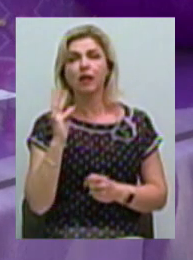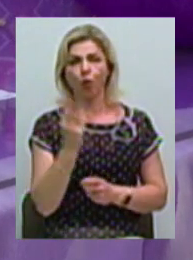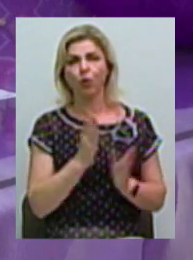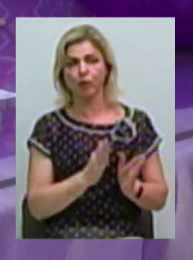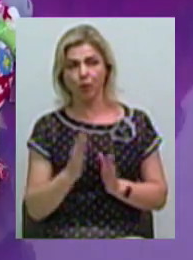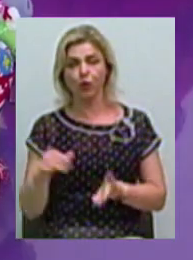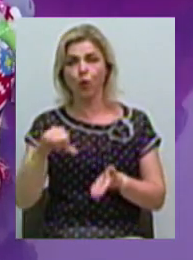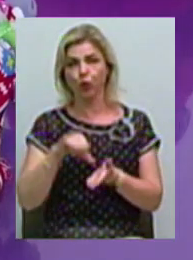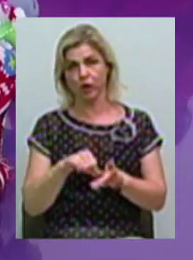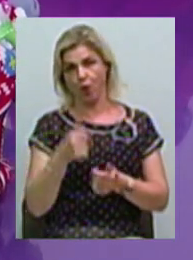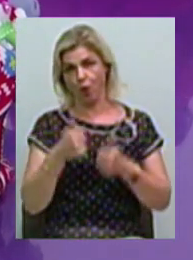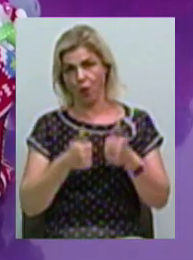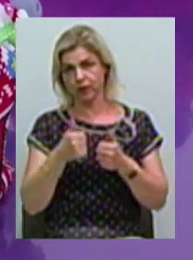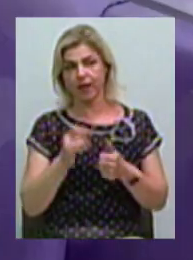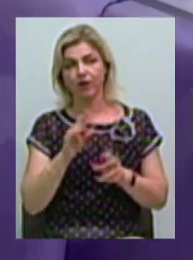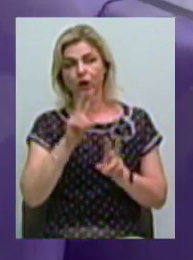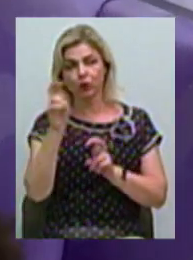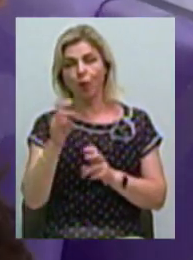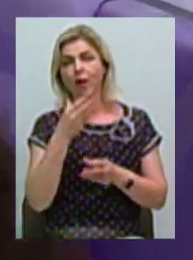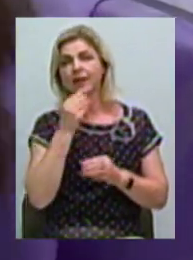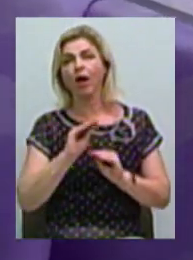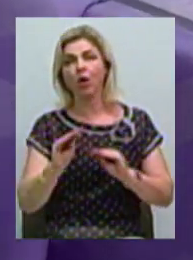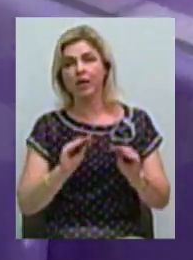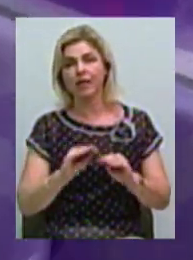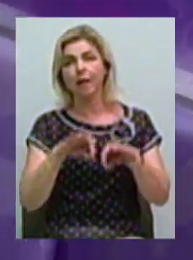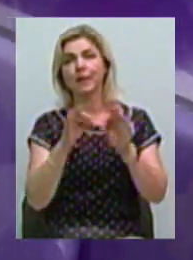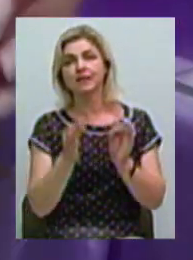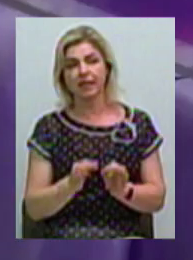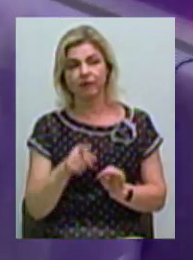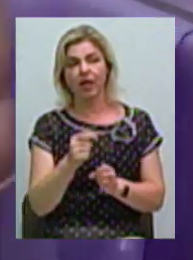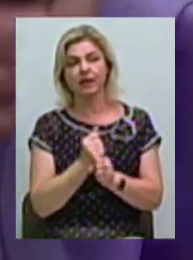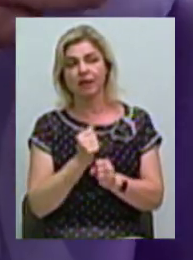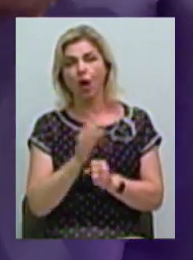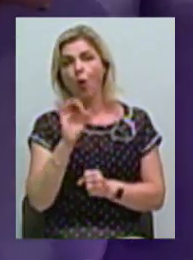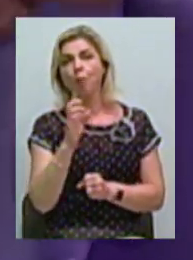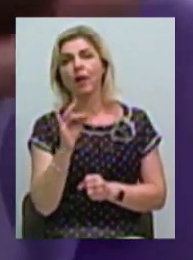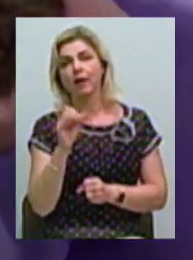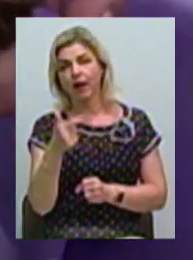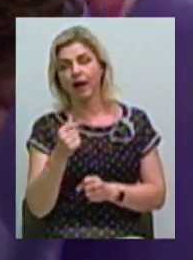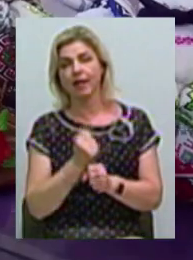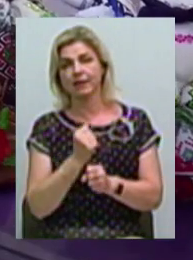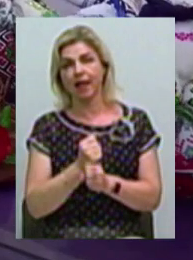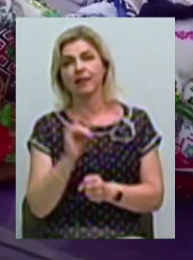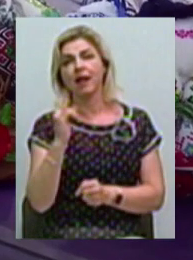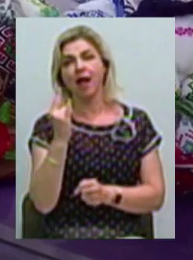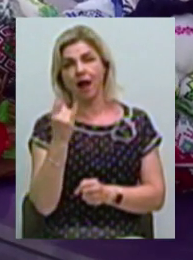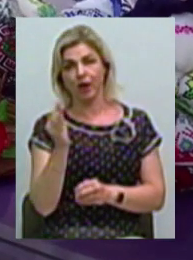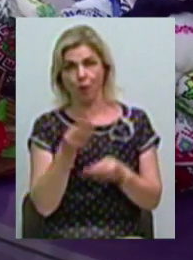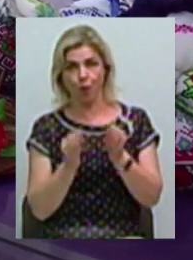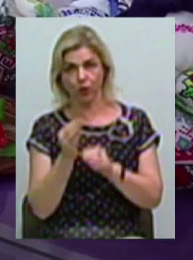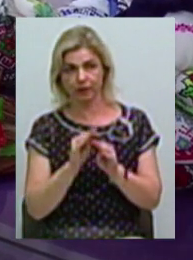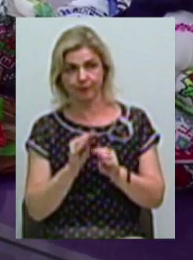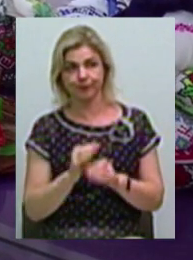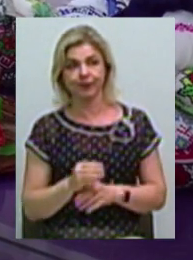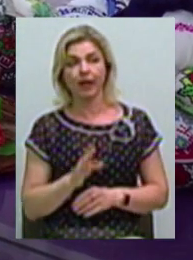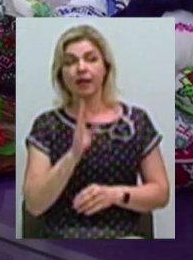в номінації «Декоративно-ужиткове мистецтво». Жінка виготовляє обереги, робить ляльки-мотанки. Для мене це відпочинок.